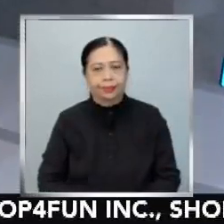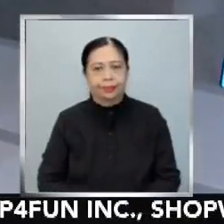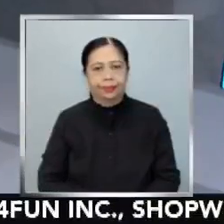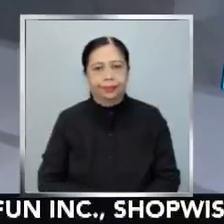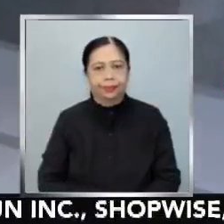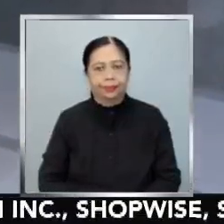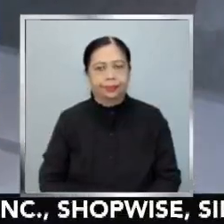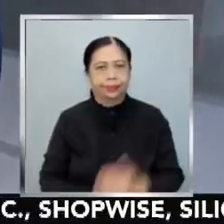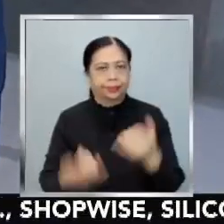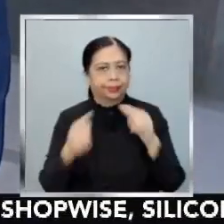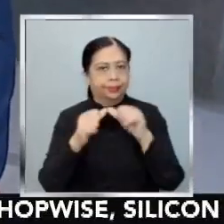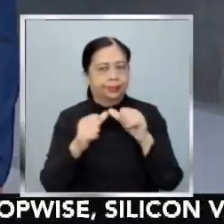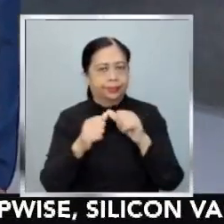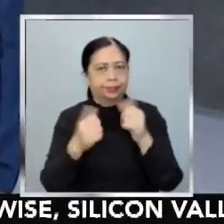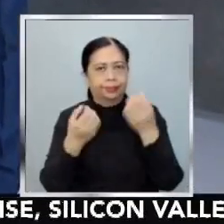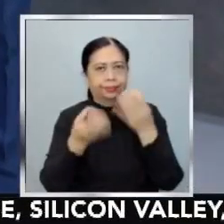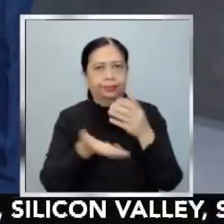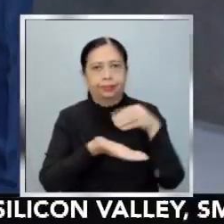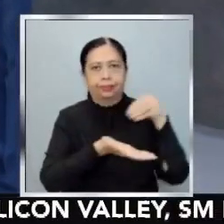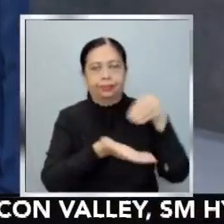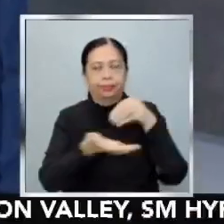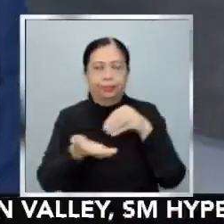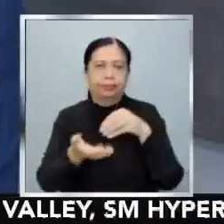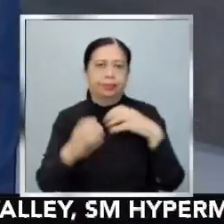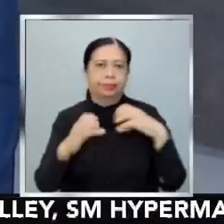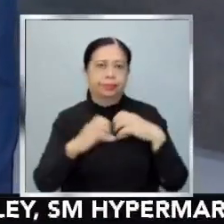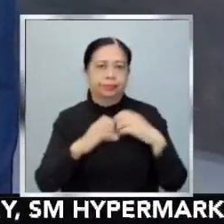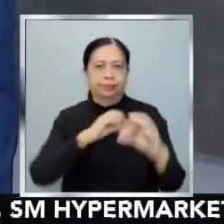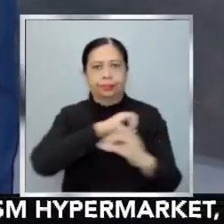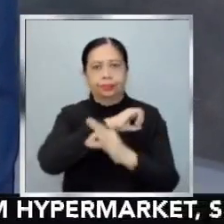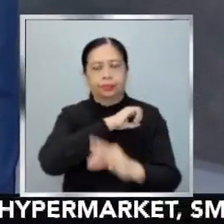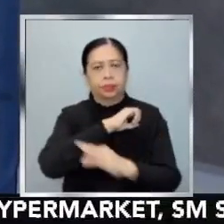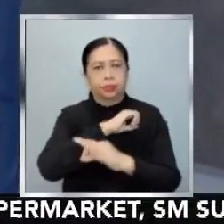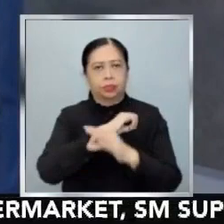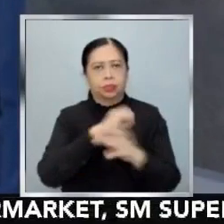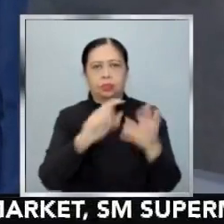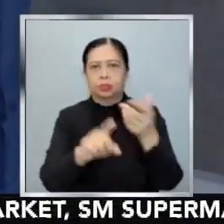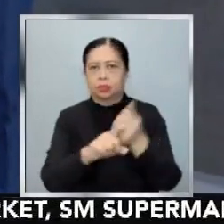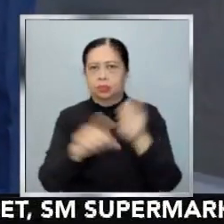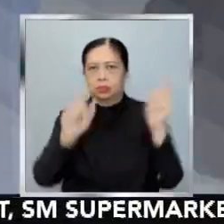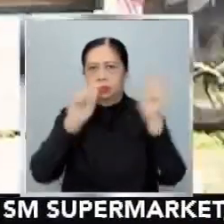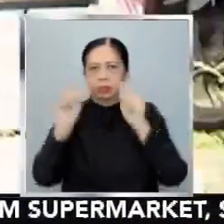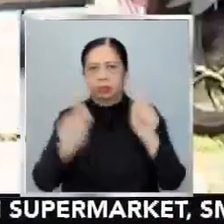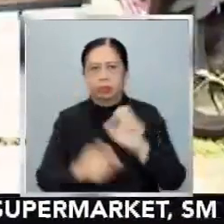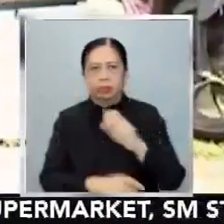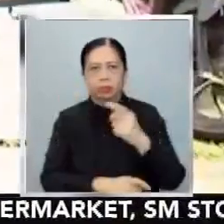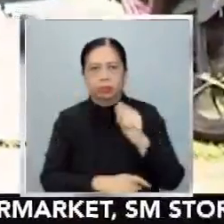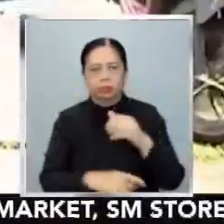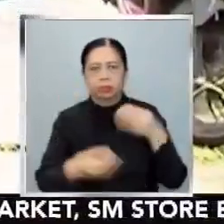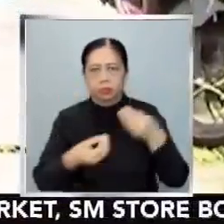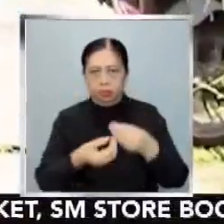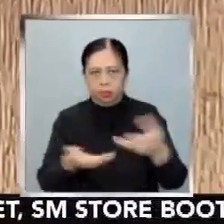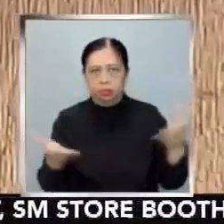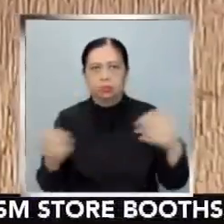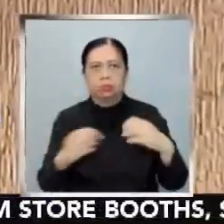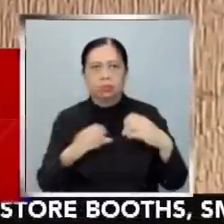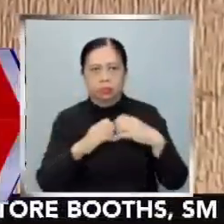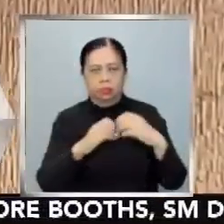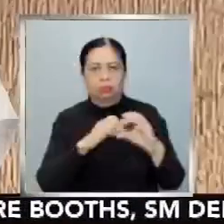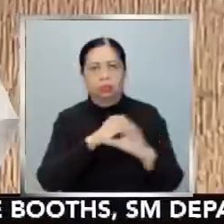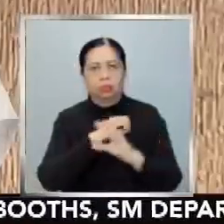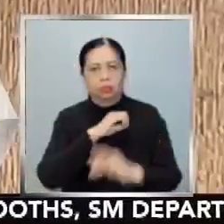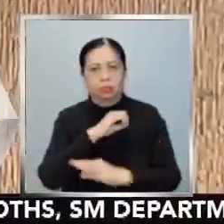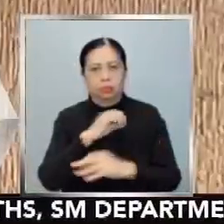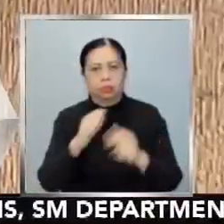Patuloy po ang paghatid ng tulong ng GMA Kapuso Foundation sa mga sinalanta ng Bagyong Egay. Namahagi na ang GMA Kapuso Foundation ng tulong sa